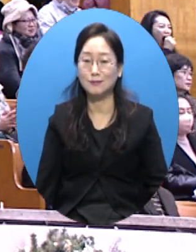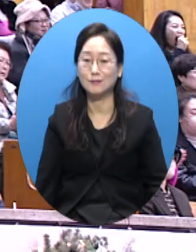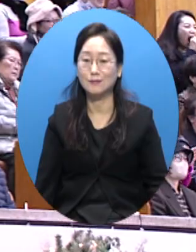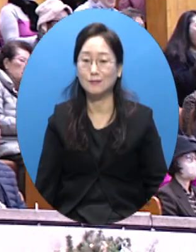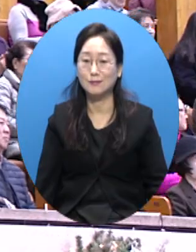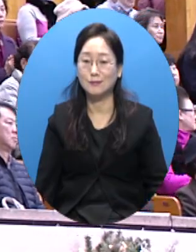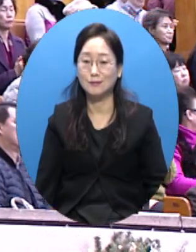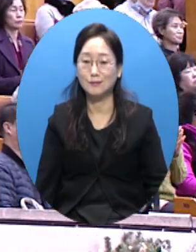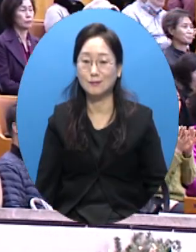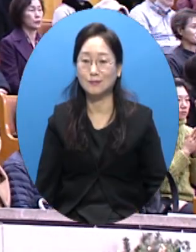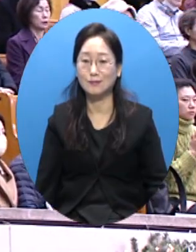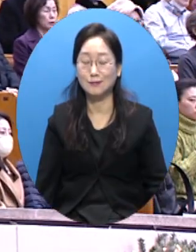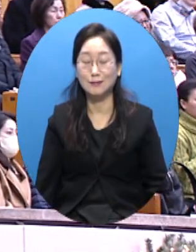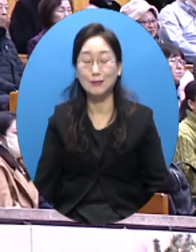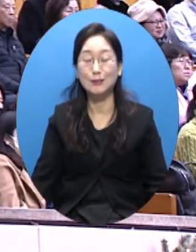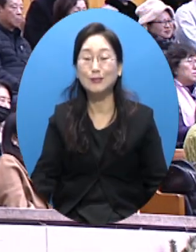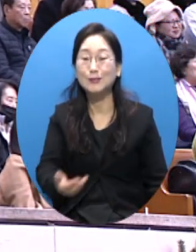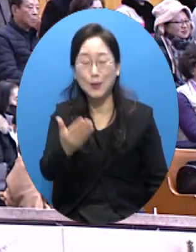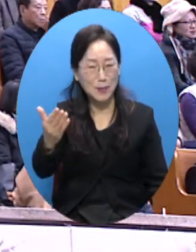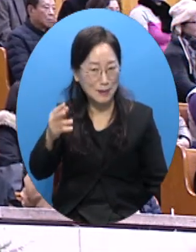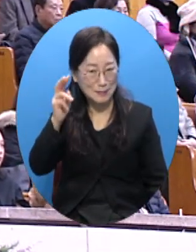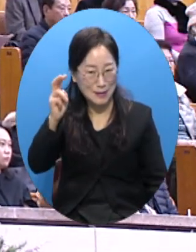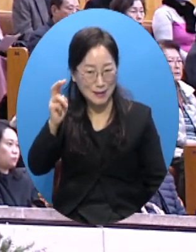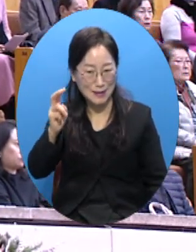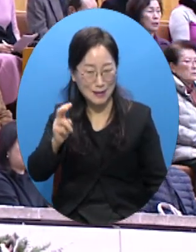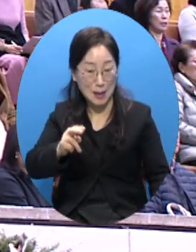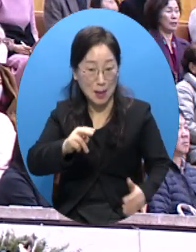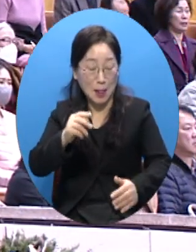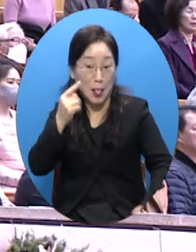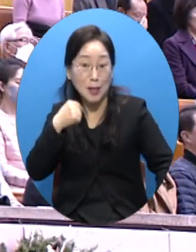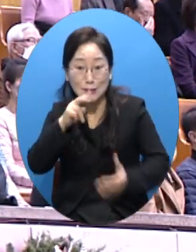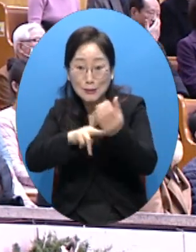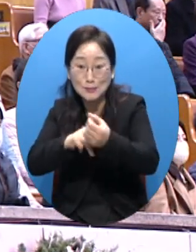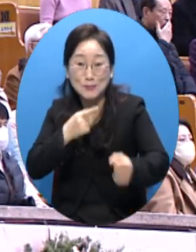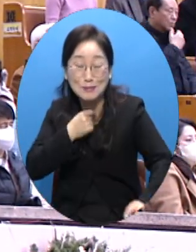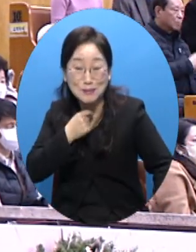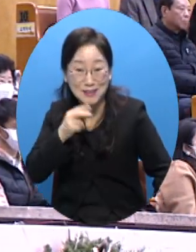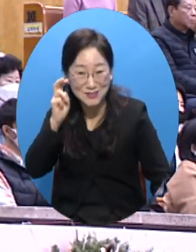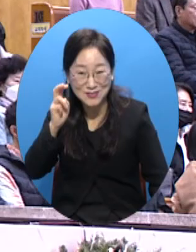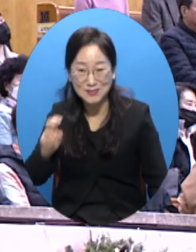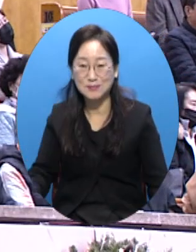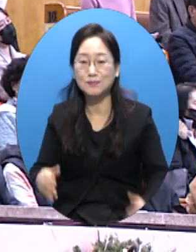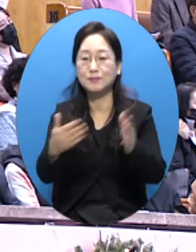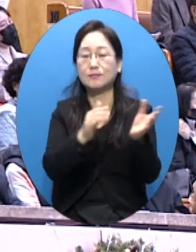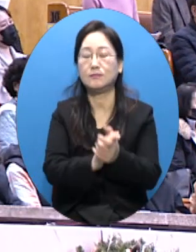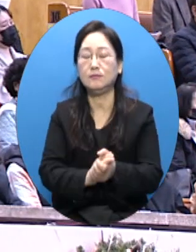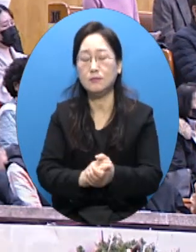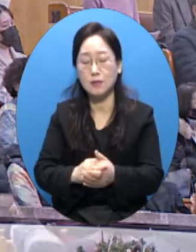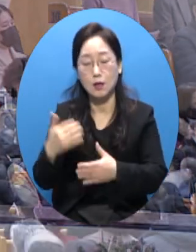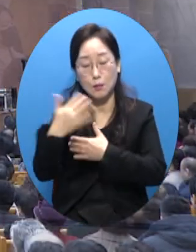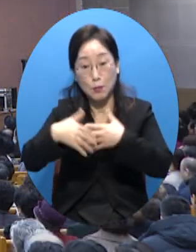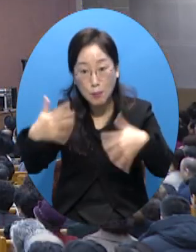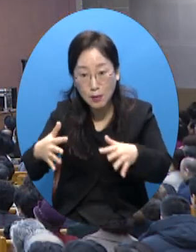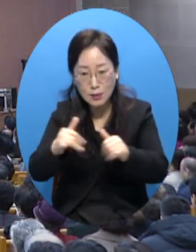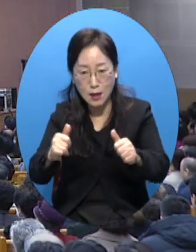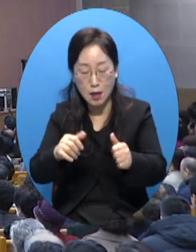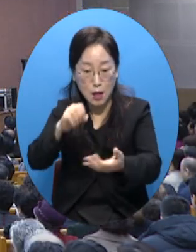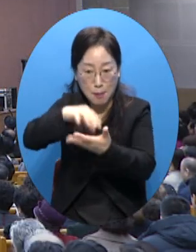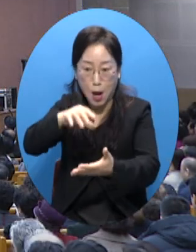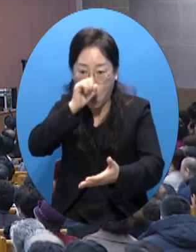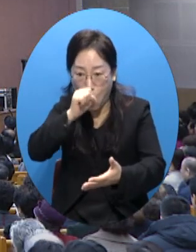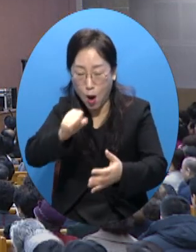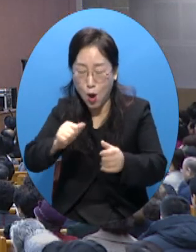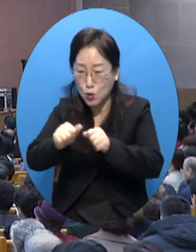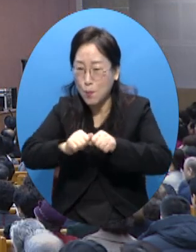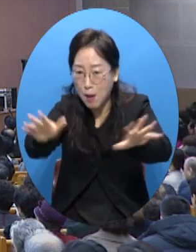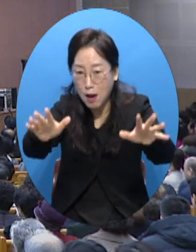할렐루야 아마 오늘 이로 엄하게 많이 팔리게 될 것입니다 면역 약한 사람에게 이방이 좋다는 소문이 나자 그